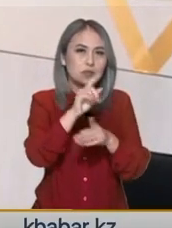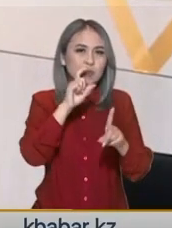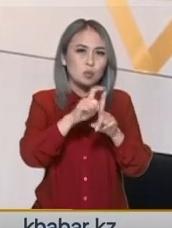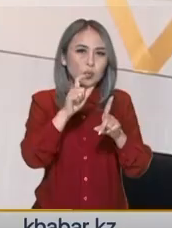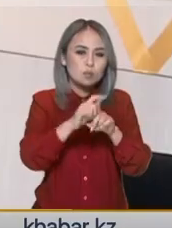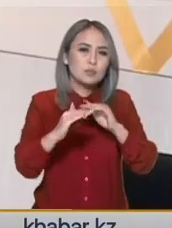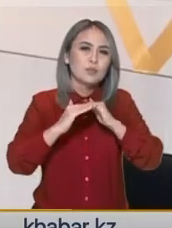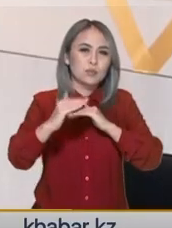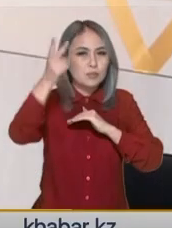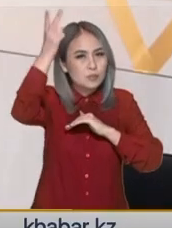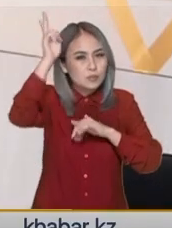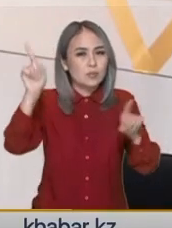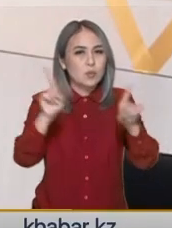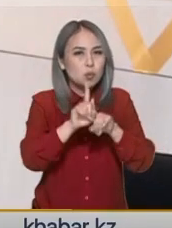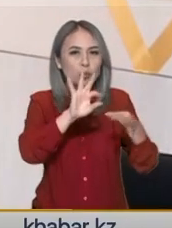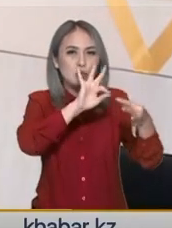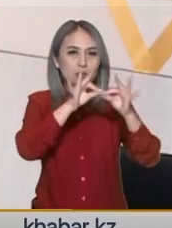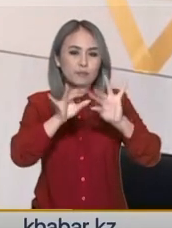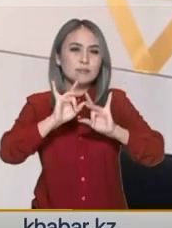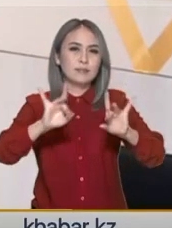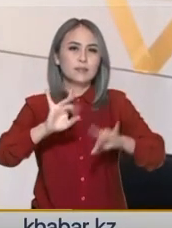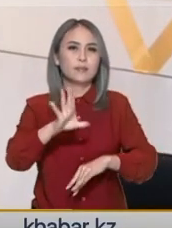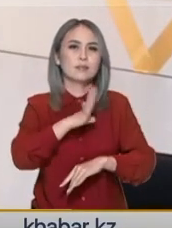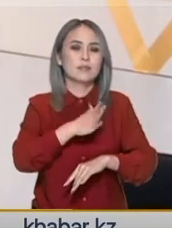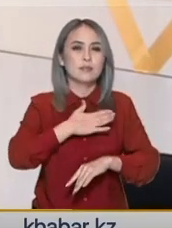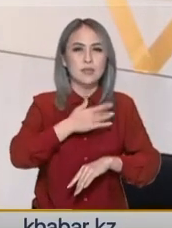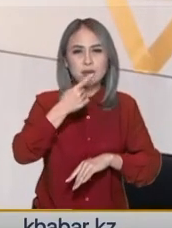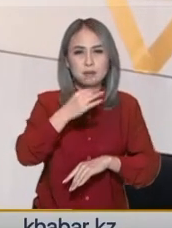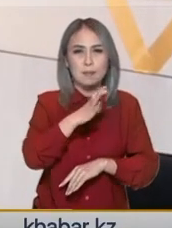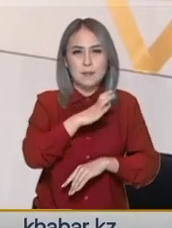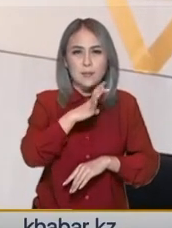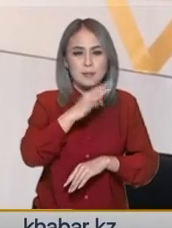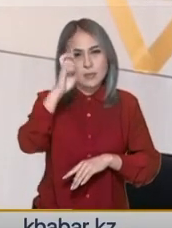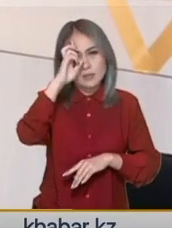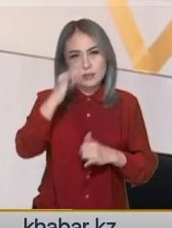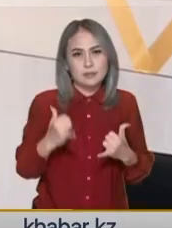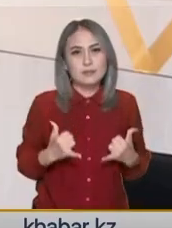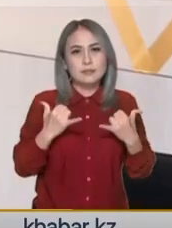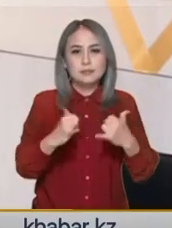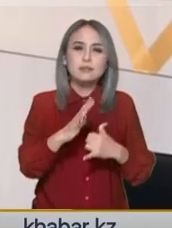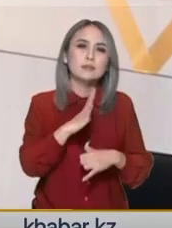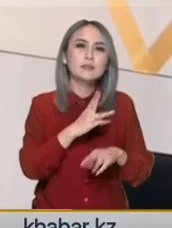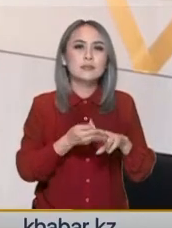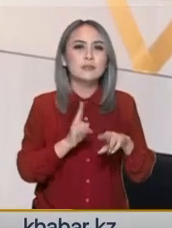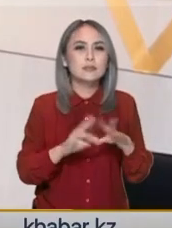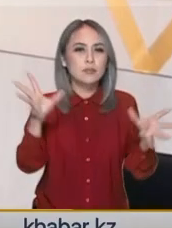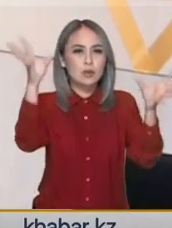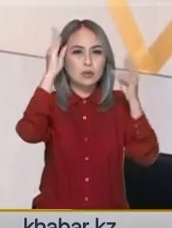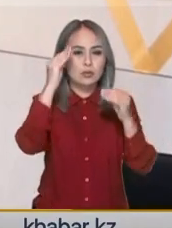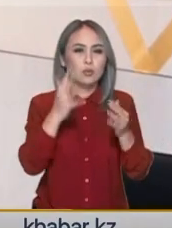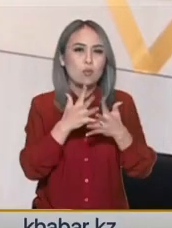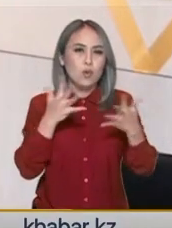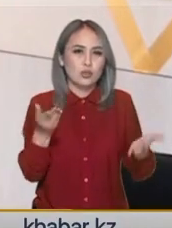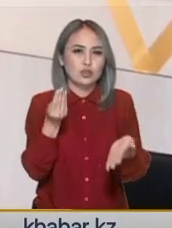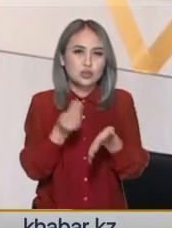елші мырза да осы жайтты ерекше атап өтті. Біздің тілдеріміз бай әрі мемлекеттік мәртебені иеленген. Бұл ұғына білгенге үлкен